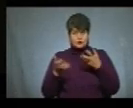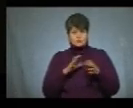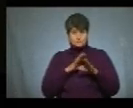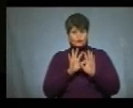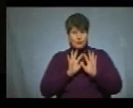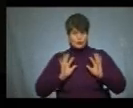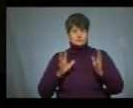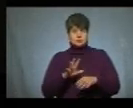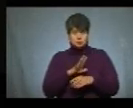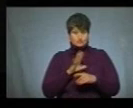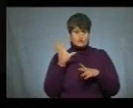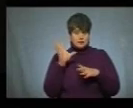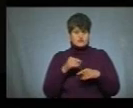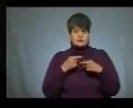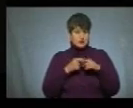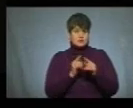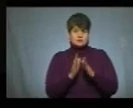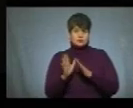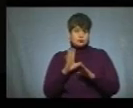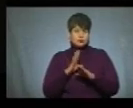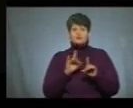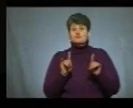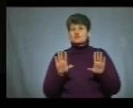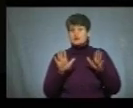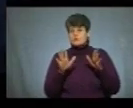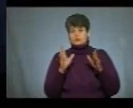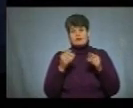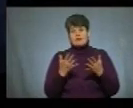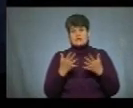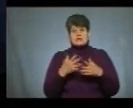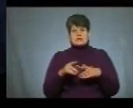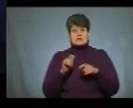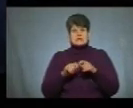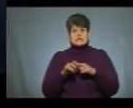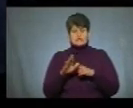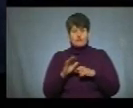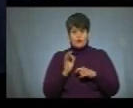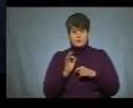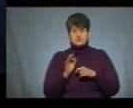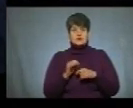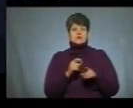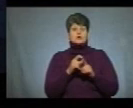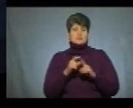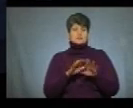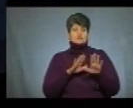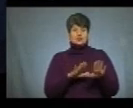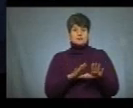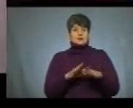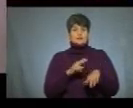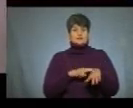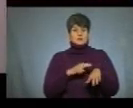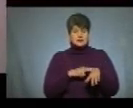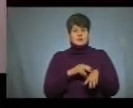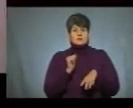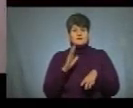охорони праці і техніки безпеки, але чому сталося, це вже буде визначати слідство. За словами заступника речника Нацполіції області Андрія Василика,